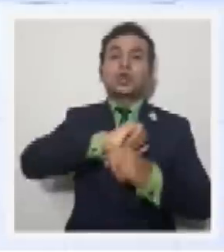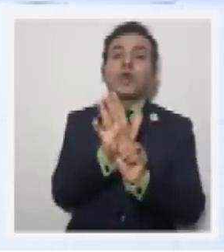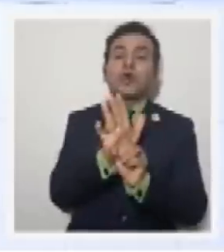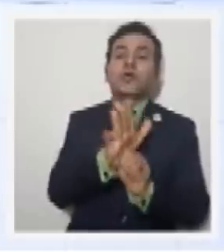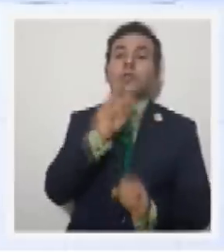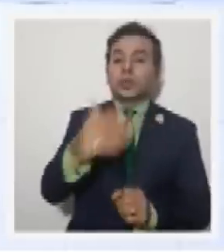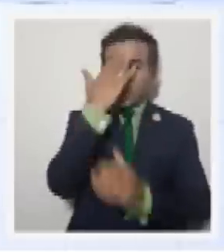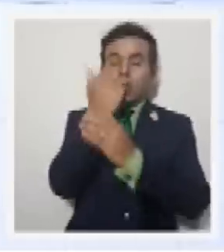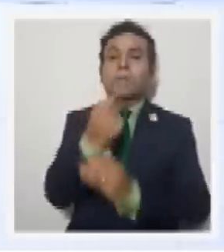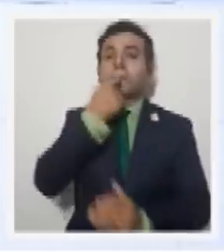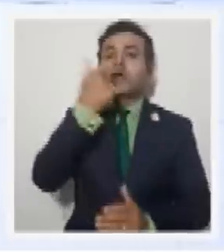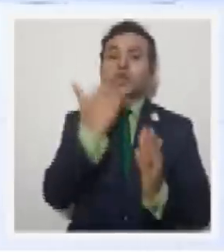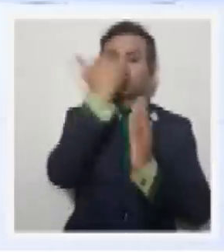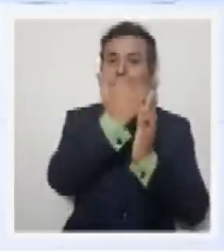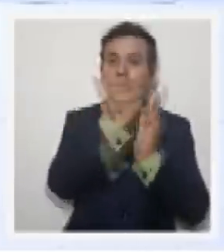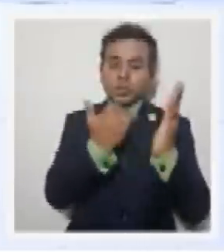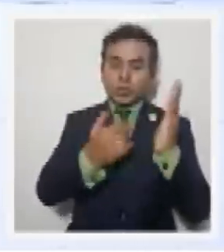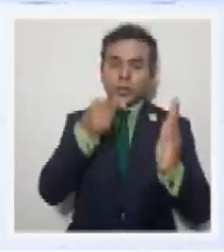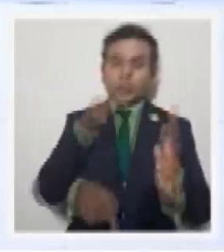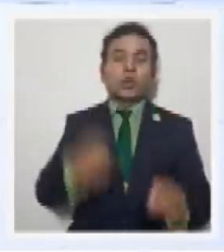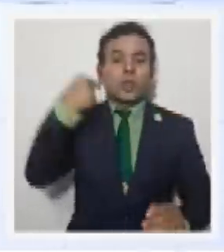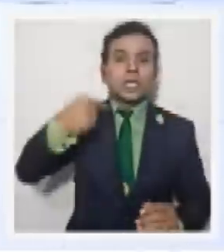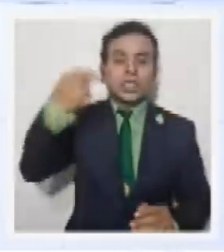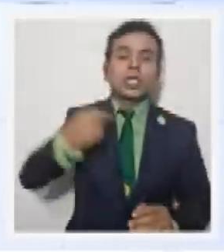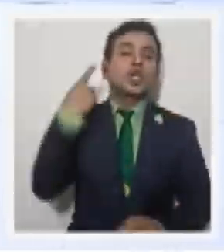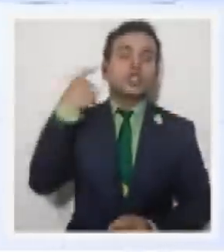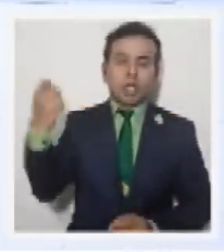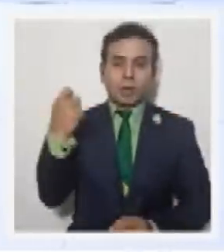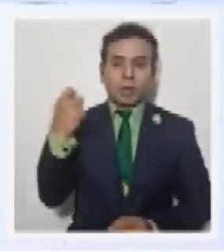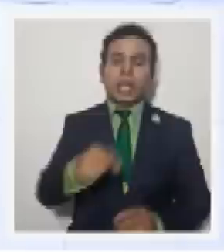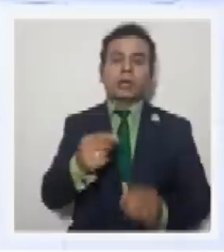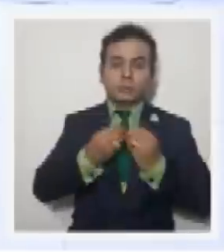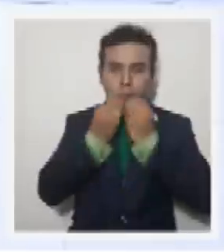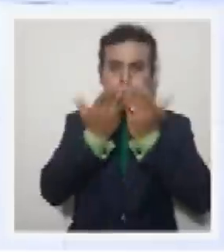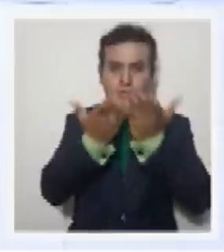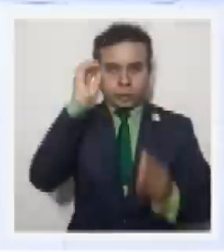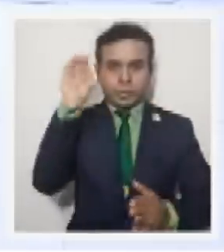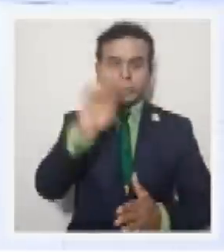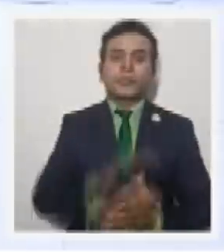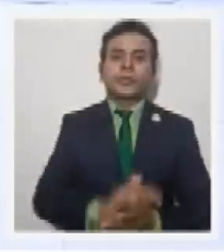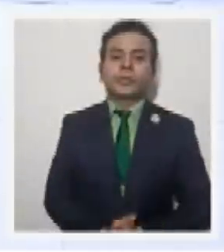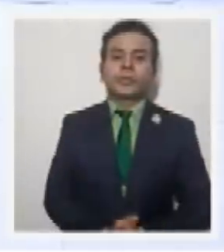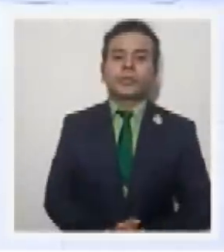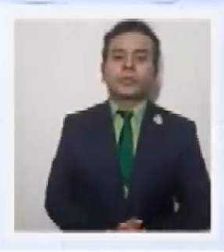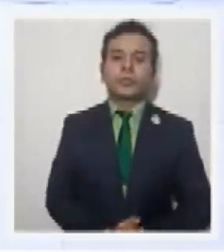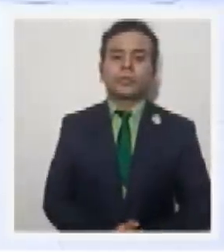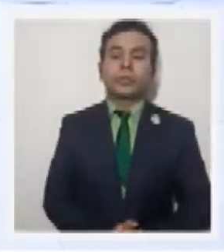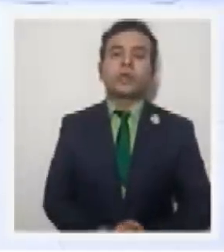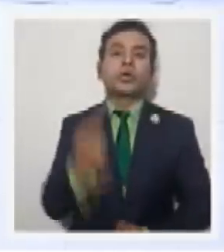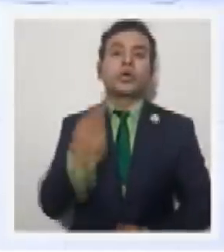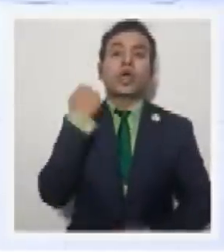1441। আমরা আজকে আপনাদের সামনে তুলে ধরব বাংলাদেশের করোনা বিষয়ক যা